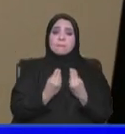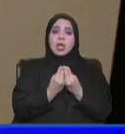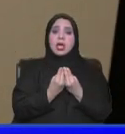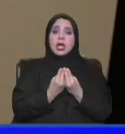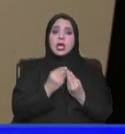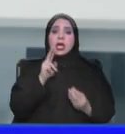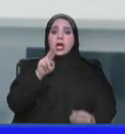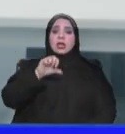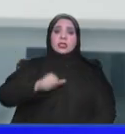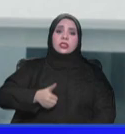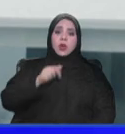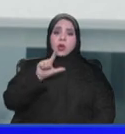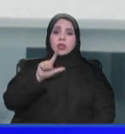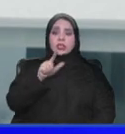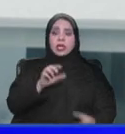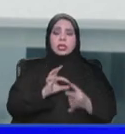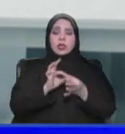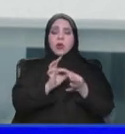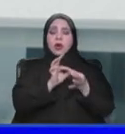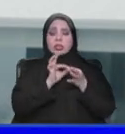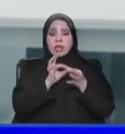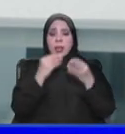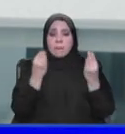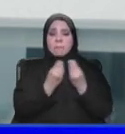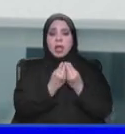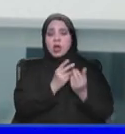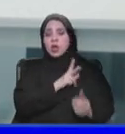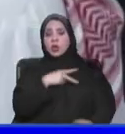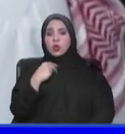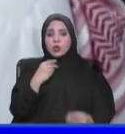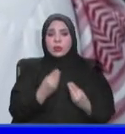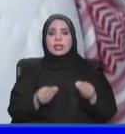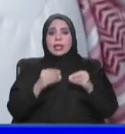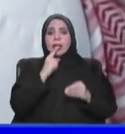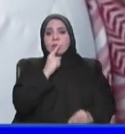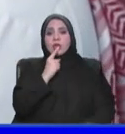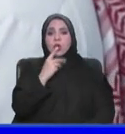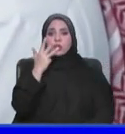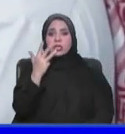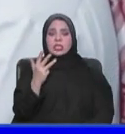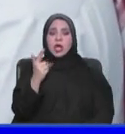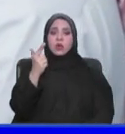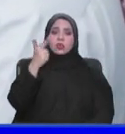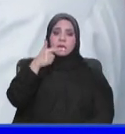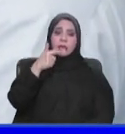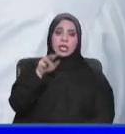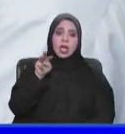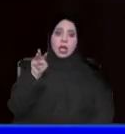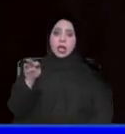وخمسون جهه حكوميه مع اكثر من 100 وت 179,000